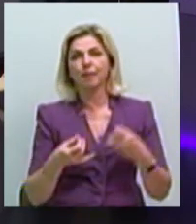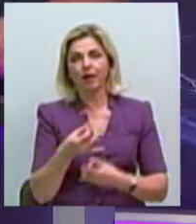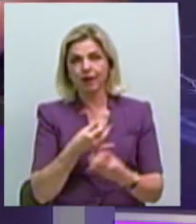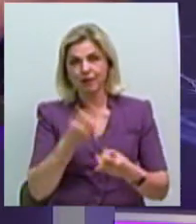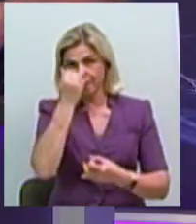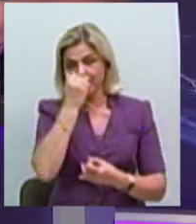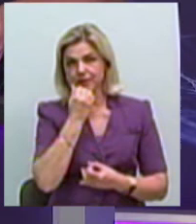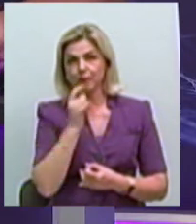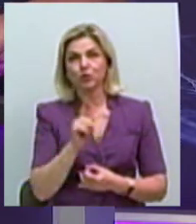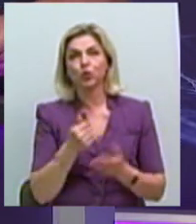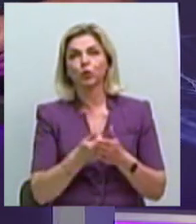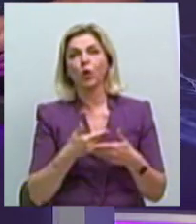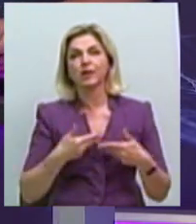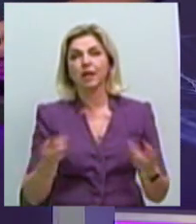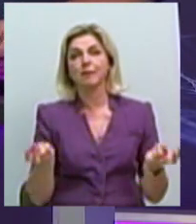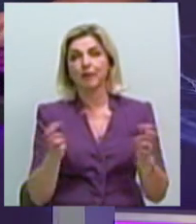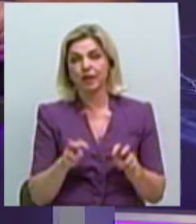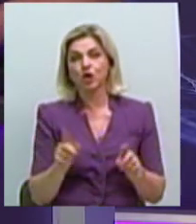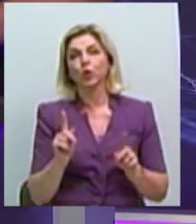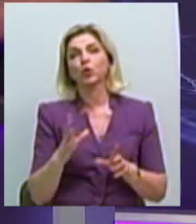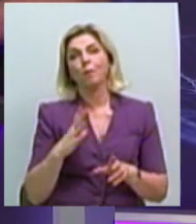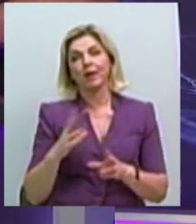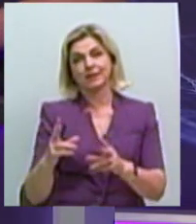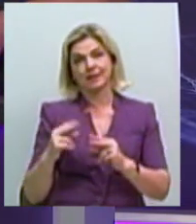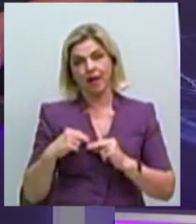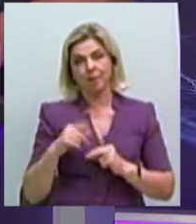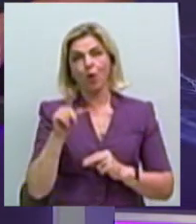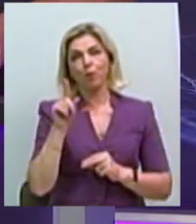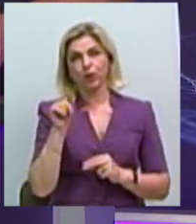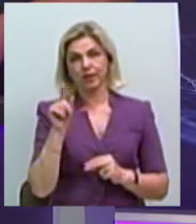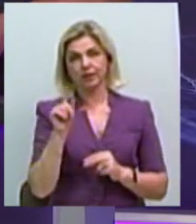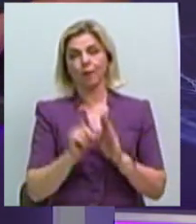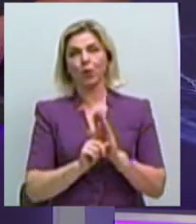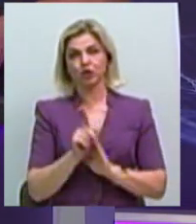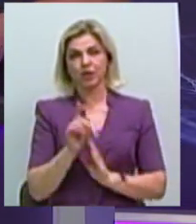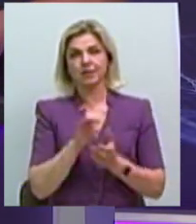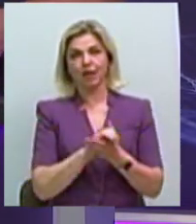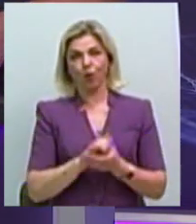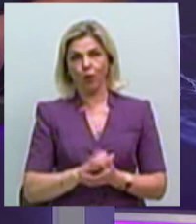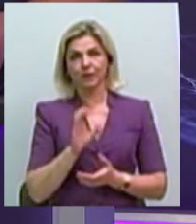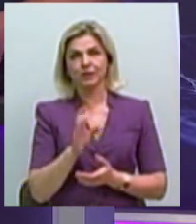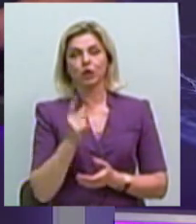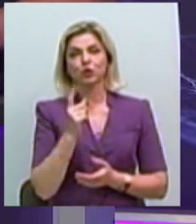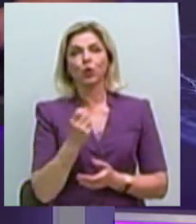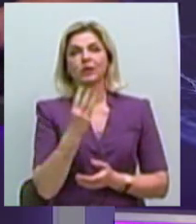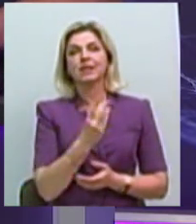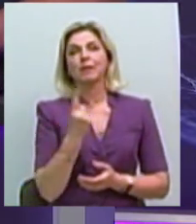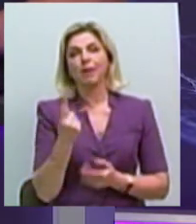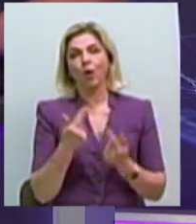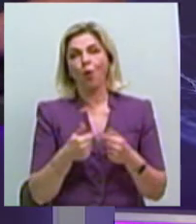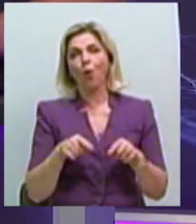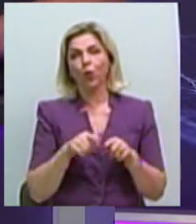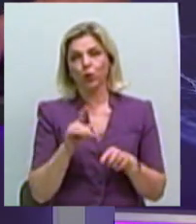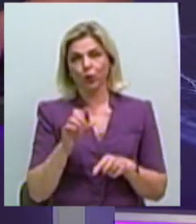що до нас прийшли. Дякую усім, хто був з нами. В понеділок почнемо знайомити вас зі 131-м